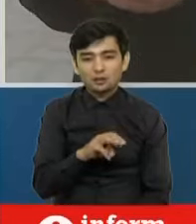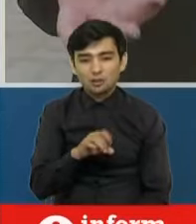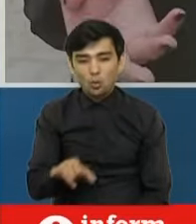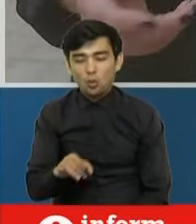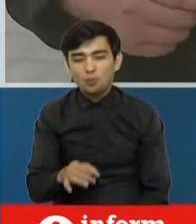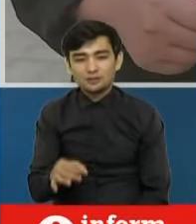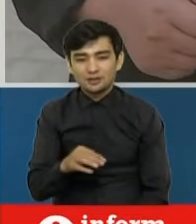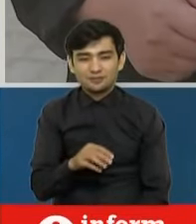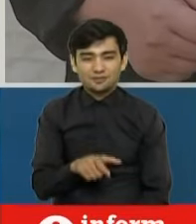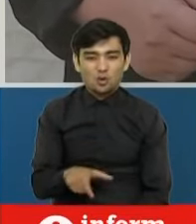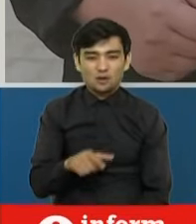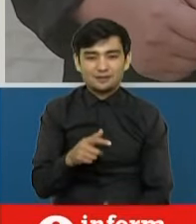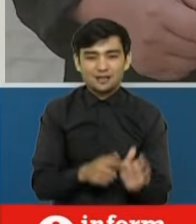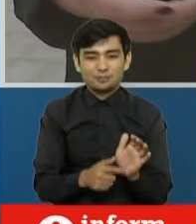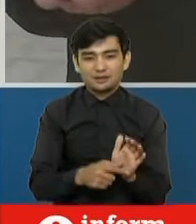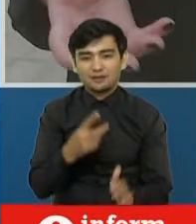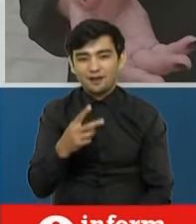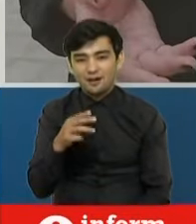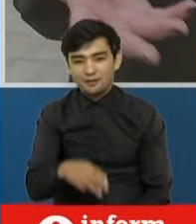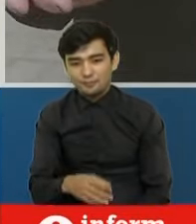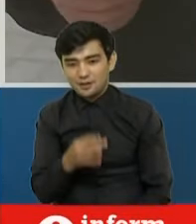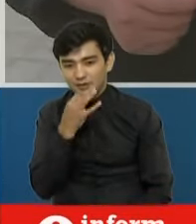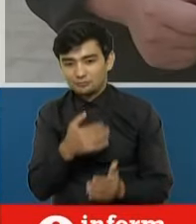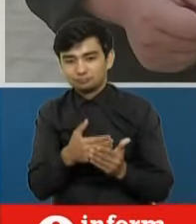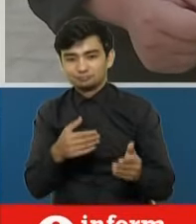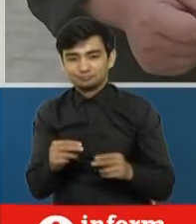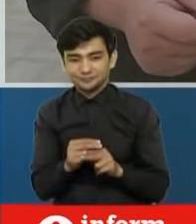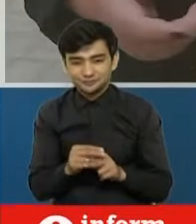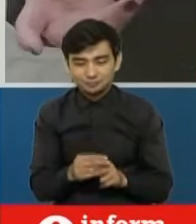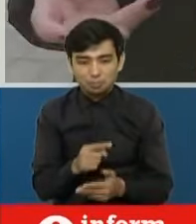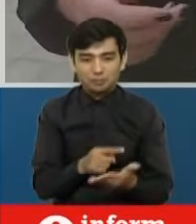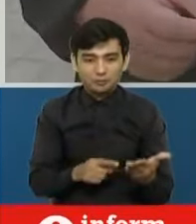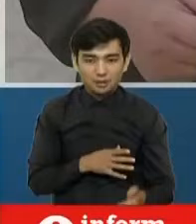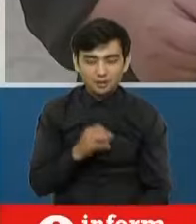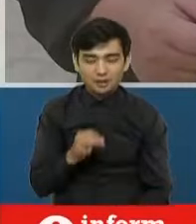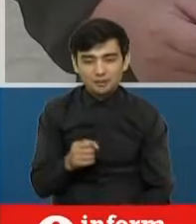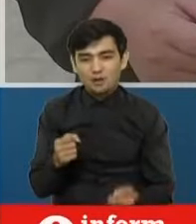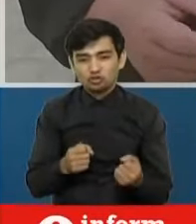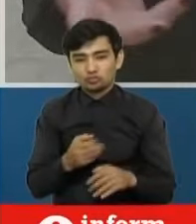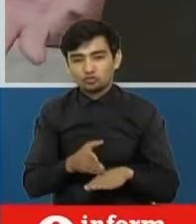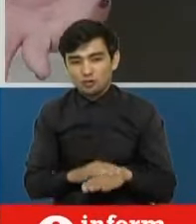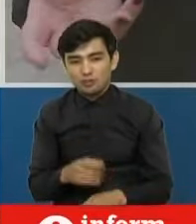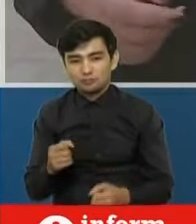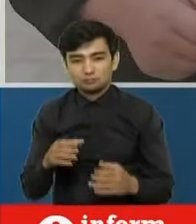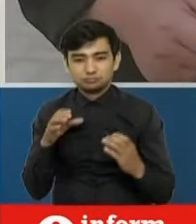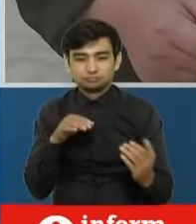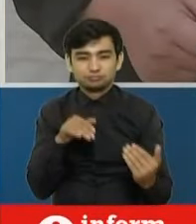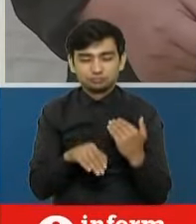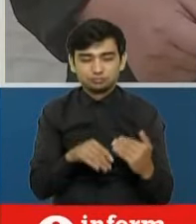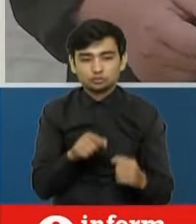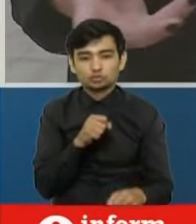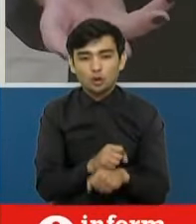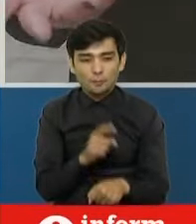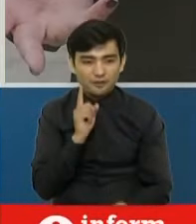шақырымы тасқынның алдын алу мақсатында жырылды. Осы бағытта қатынайтын жүк көліктерінің қозғалысы тоқтатылып,